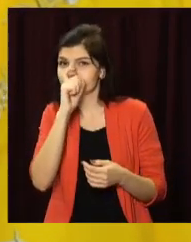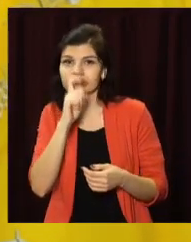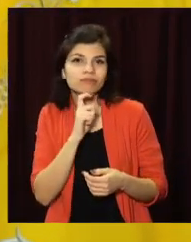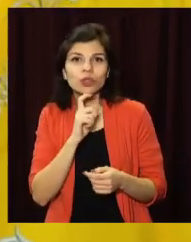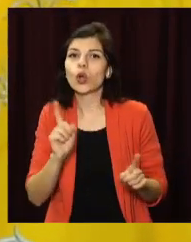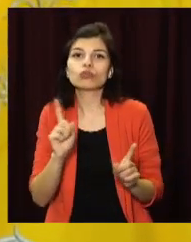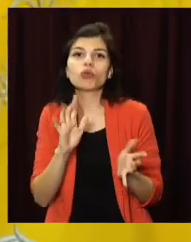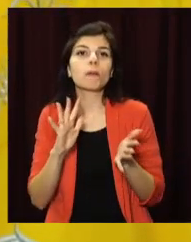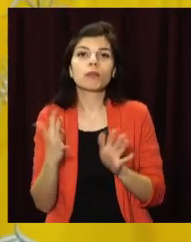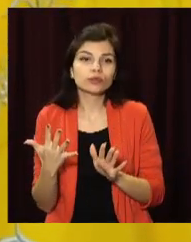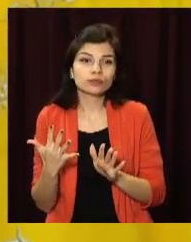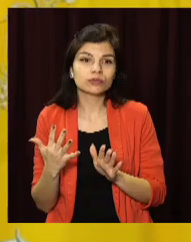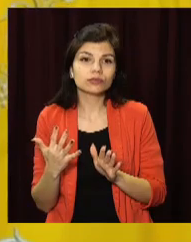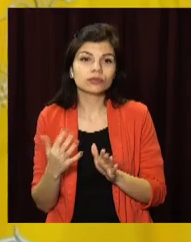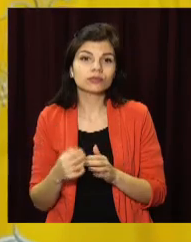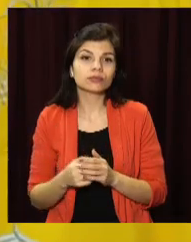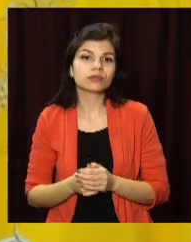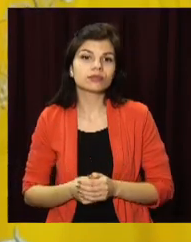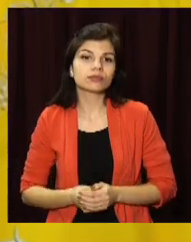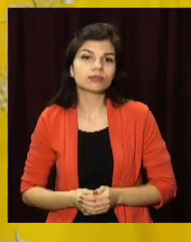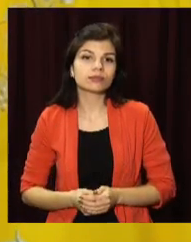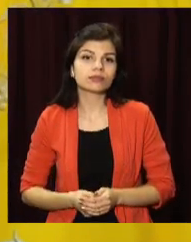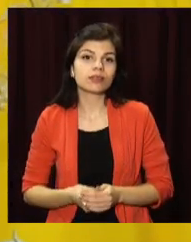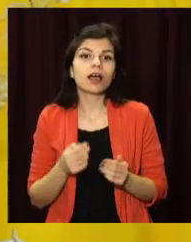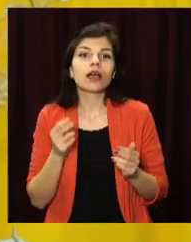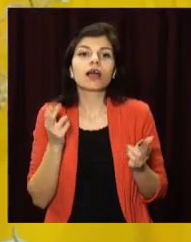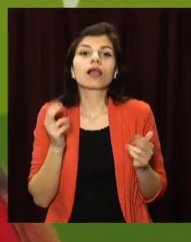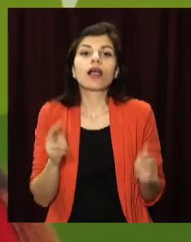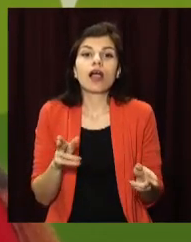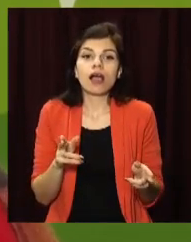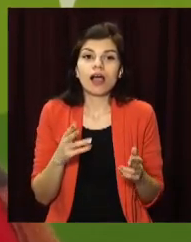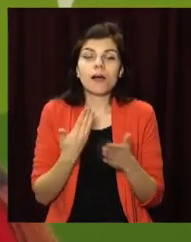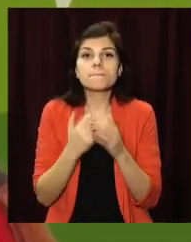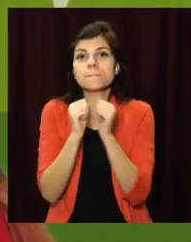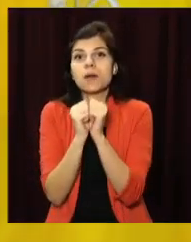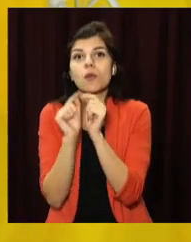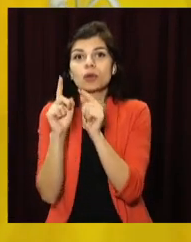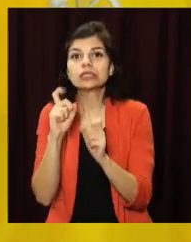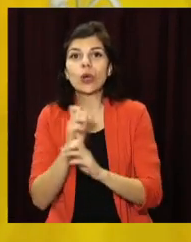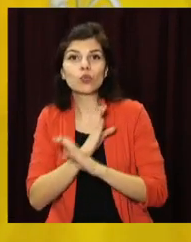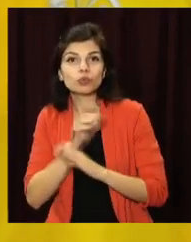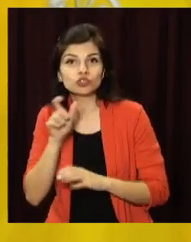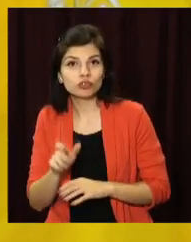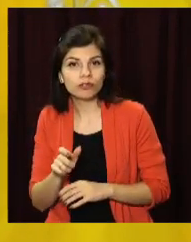происходит. Там, как, там, например, помолиться за умершего человека.